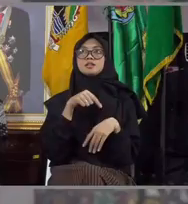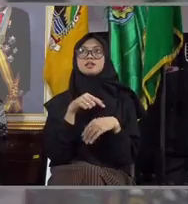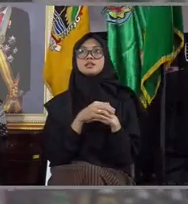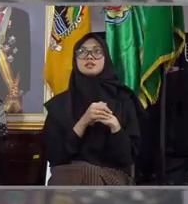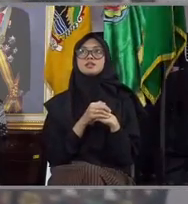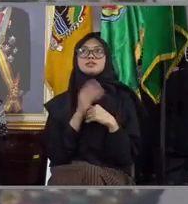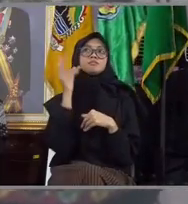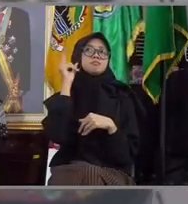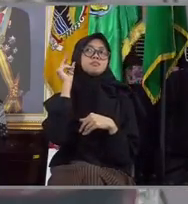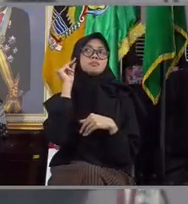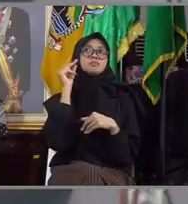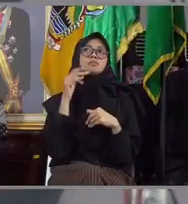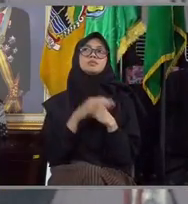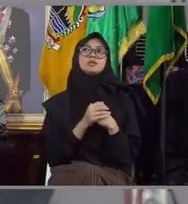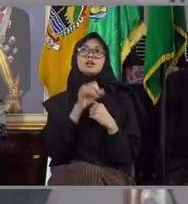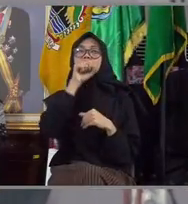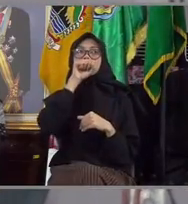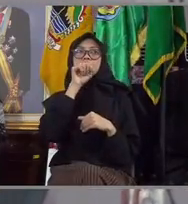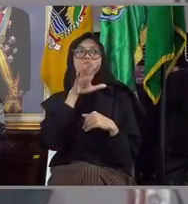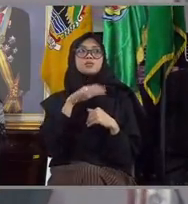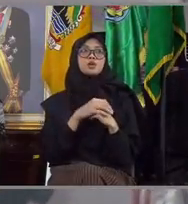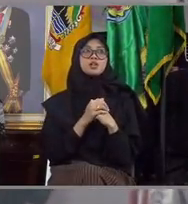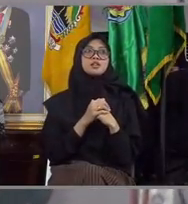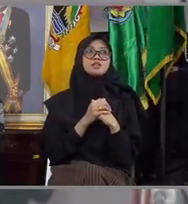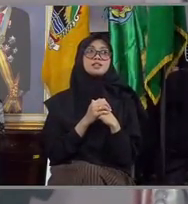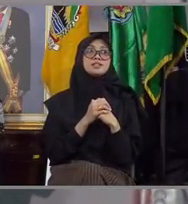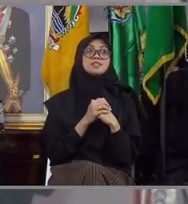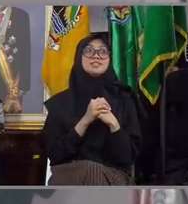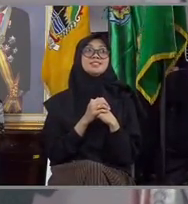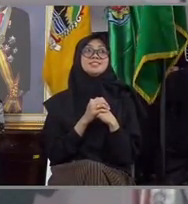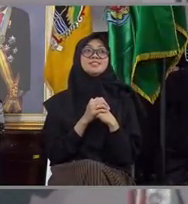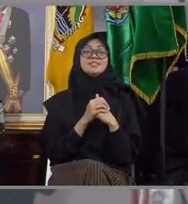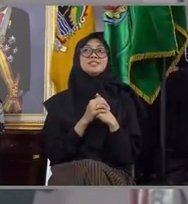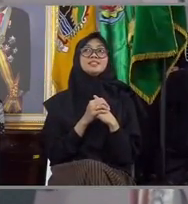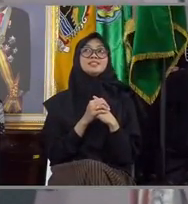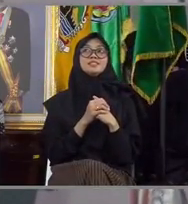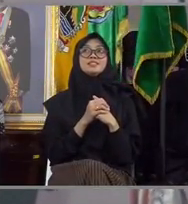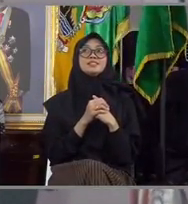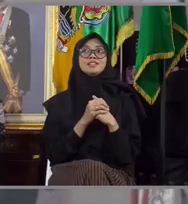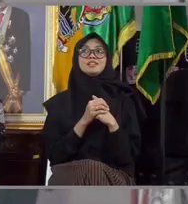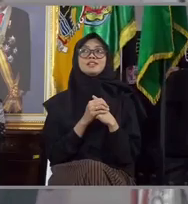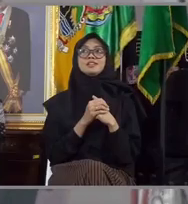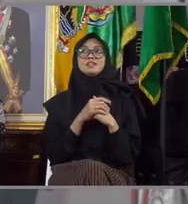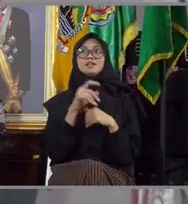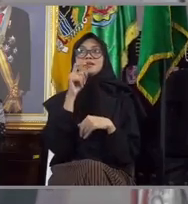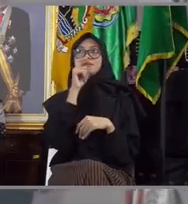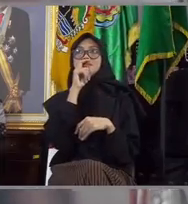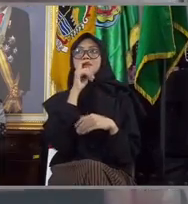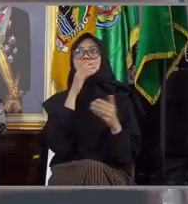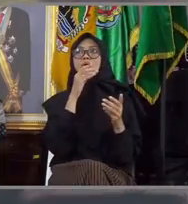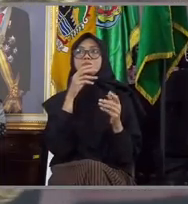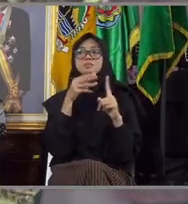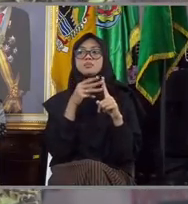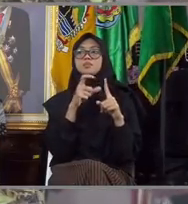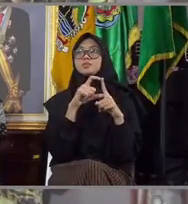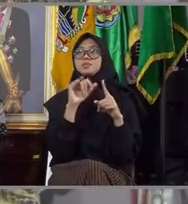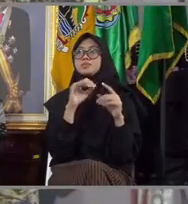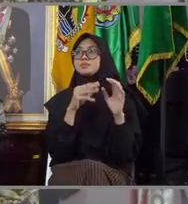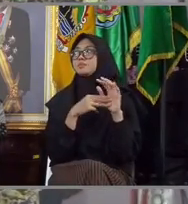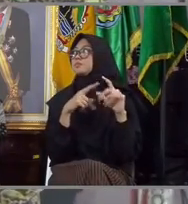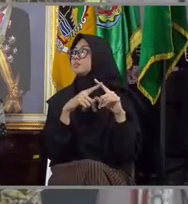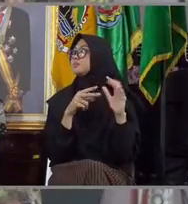kita ingin mendengar juga feedback yang disampaikan oleh wakil ketua DPRD Provinsi Jawa Tengah bapak Sukirman mungkin bisa memberikan